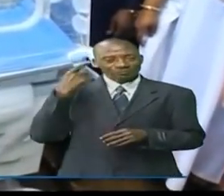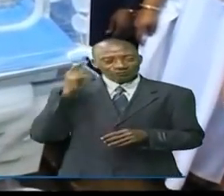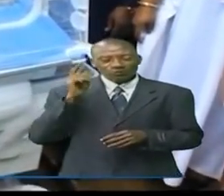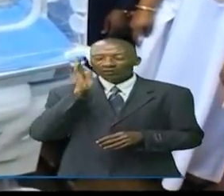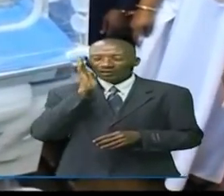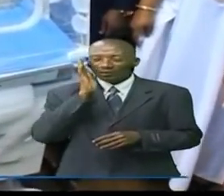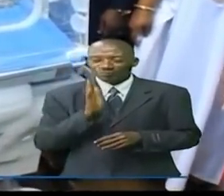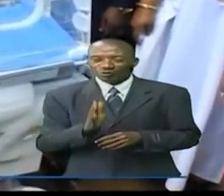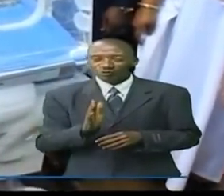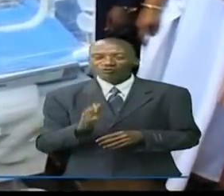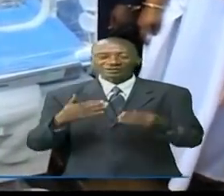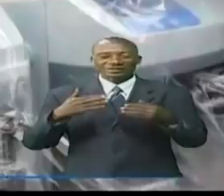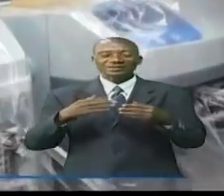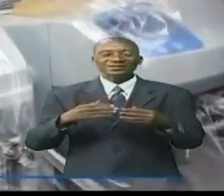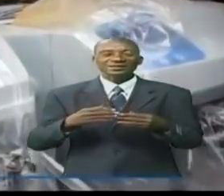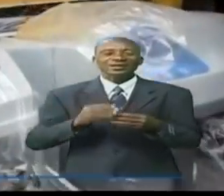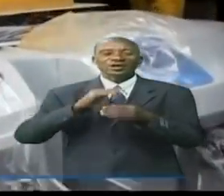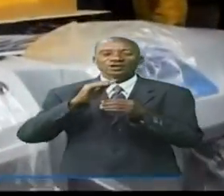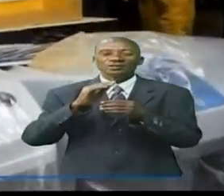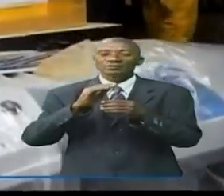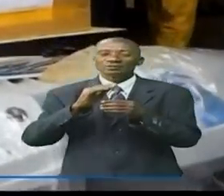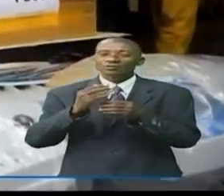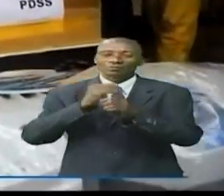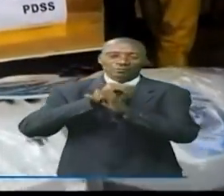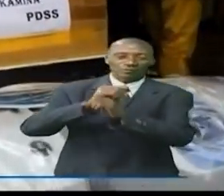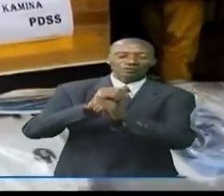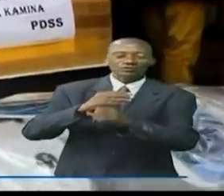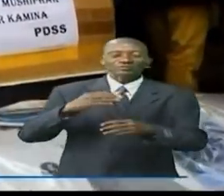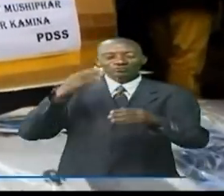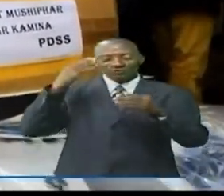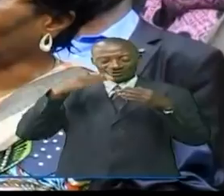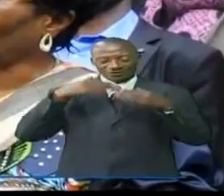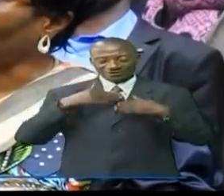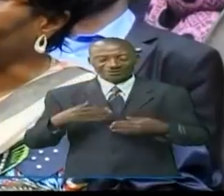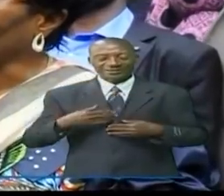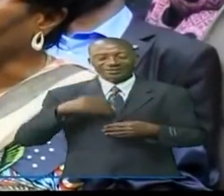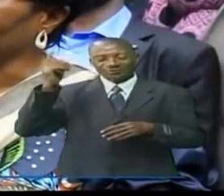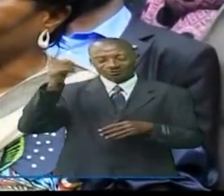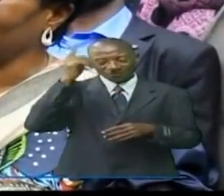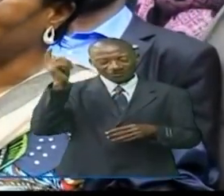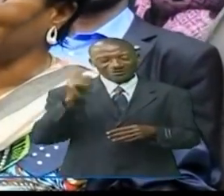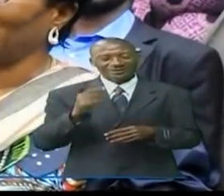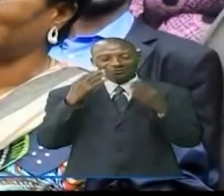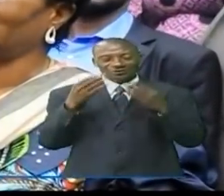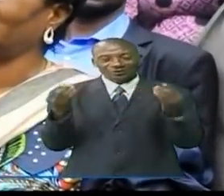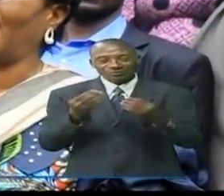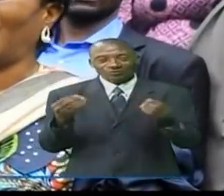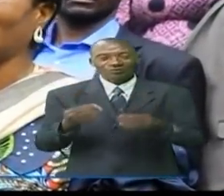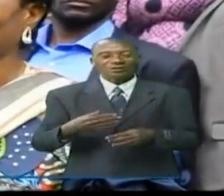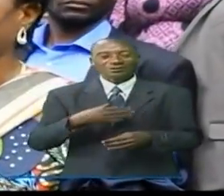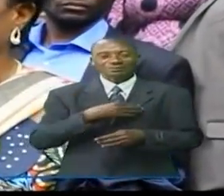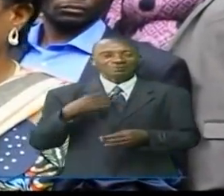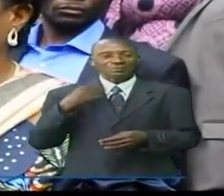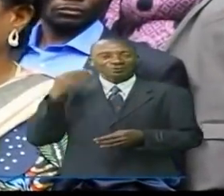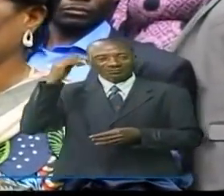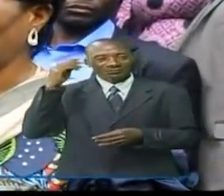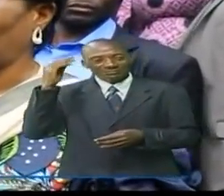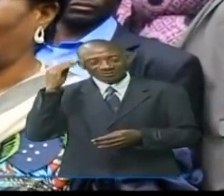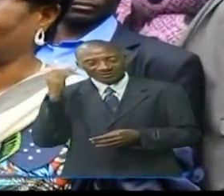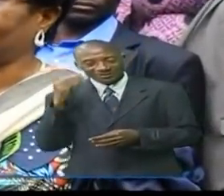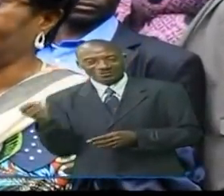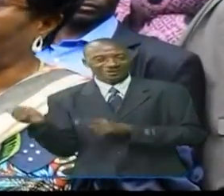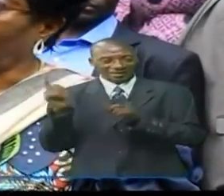universelle. C'est pourquoi je suis venu pour cette couverture santé universelle qui est un des axes que nous nous